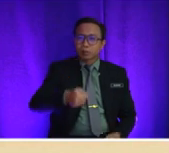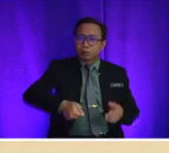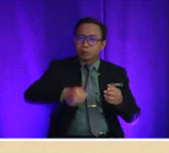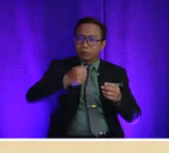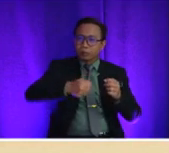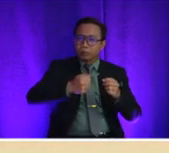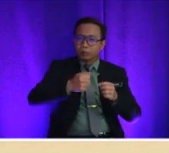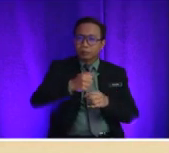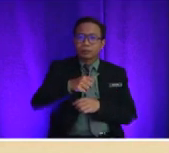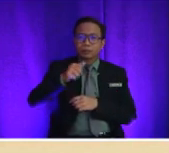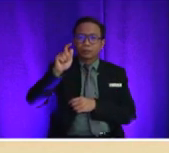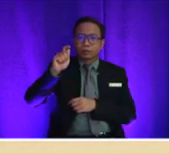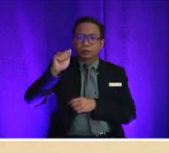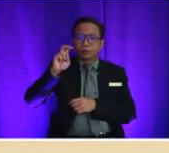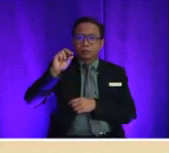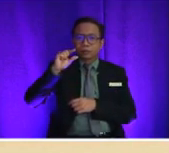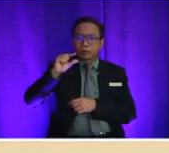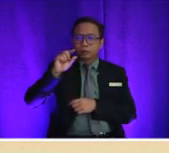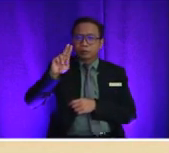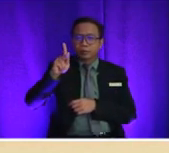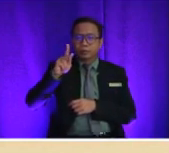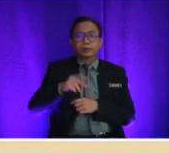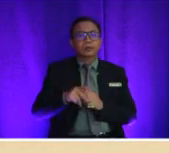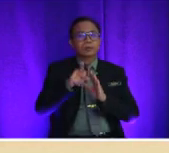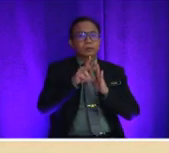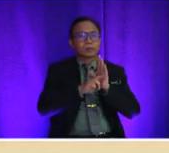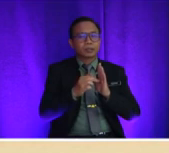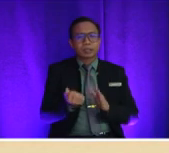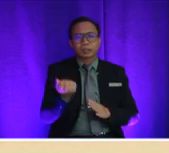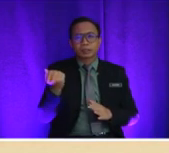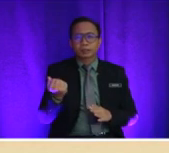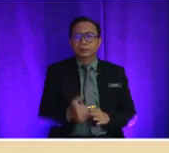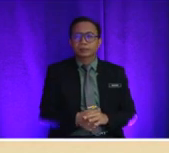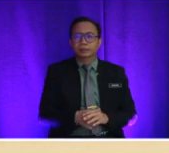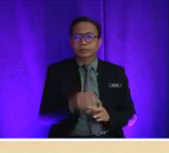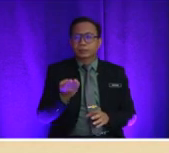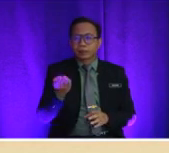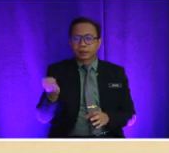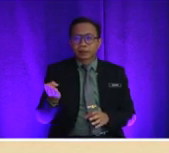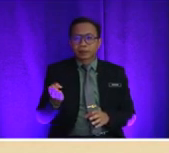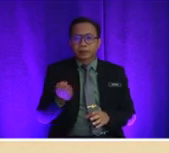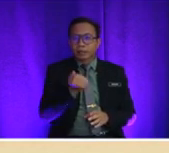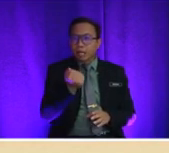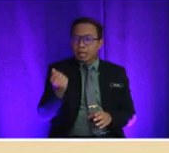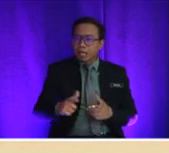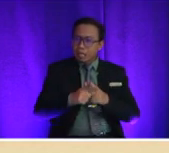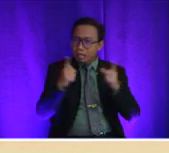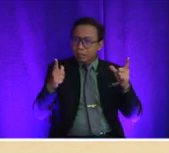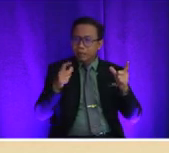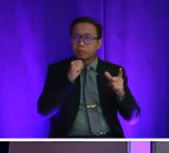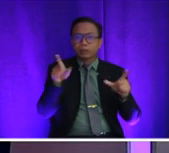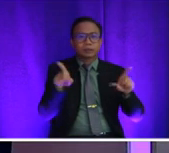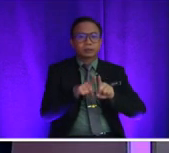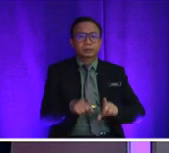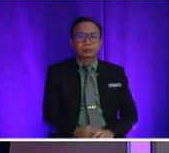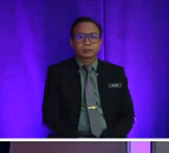jadi Tangguk tangan ini adalah peralatan peralatan bahan dan peralatan dua benda yang berbeda Oke